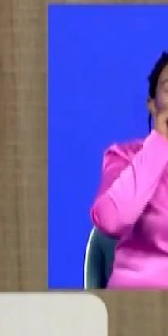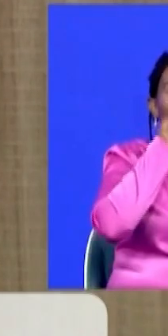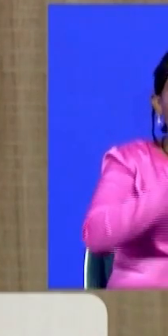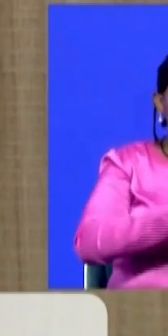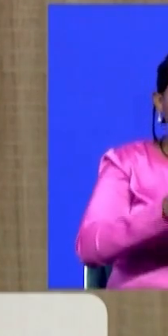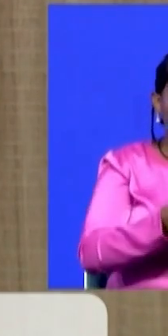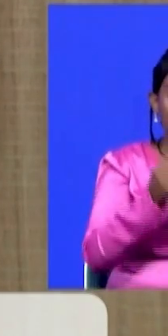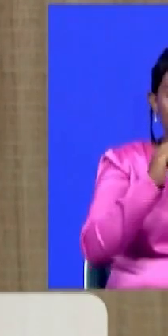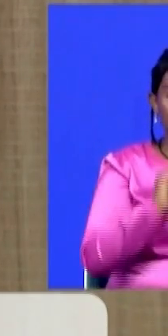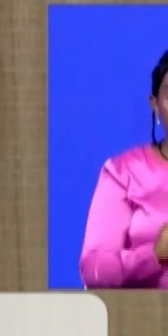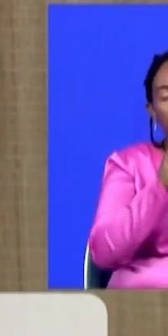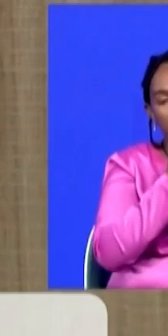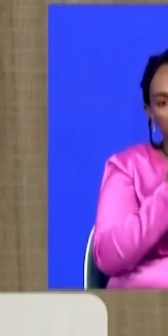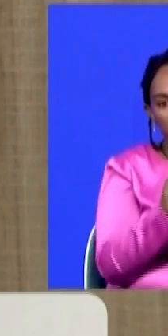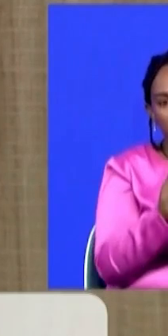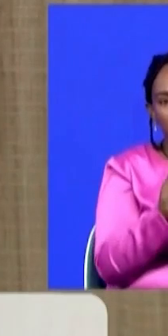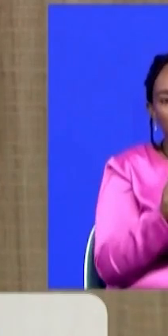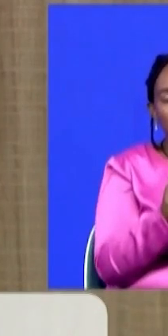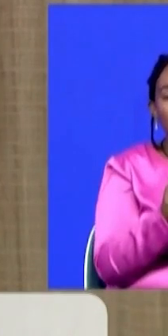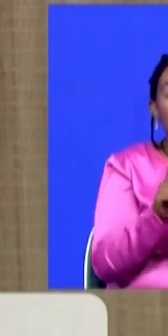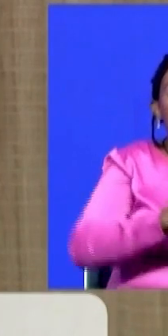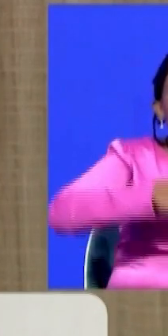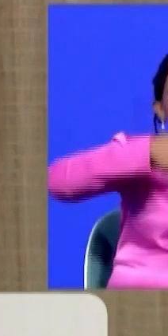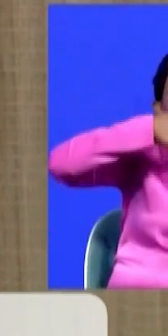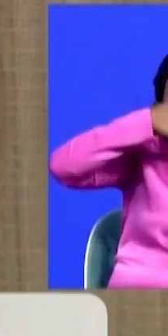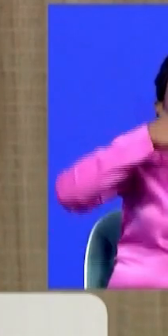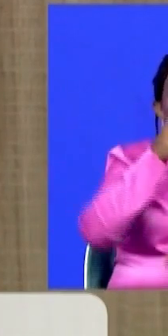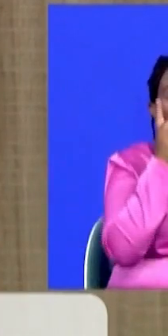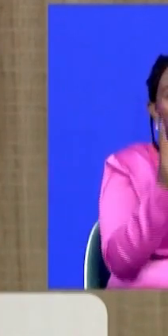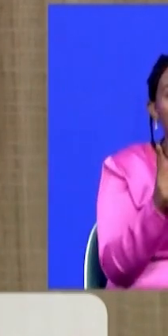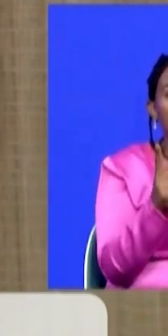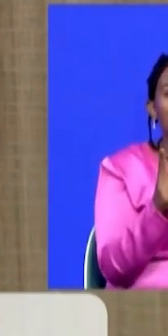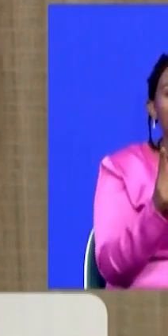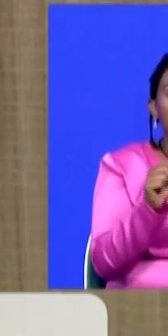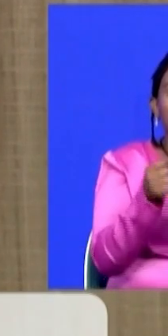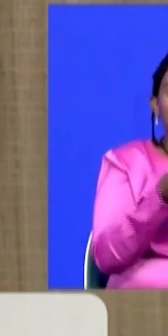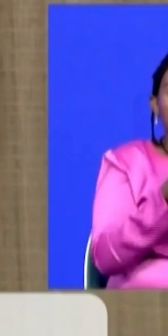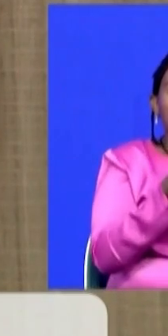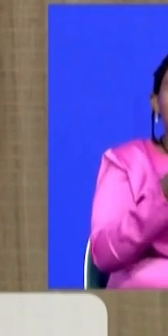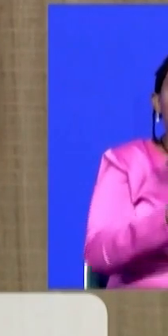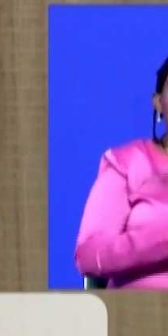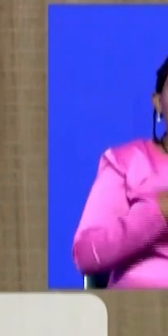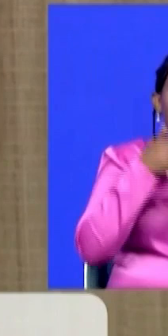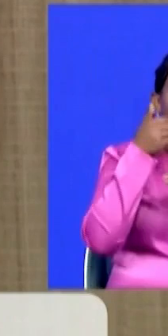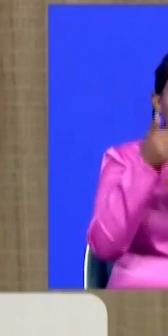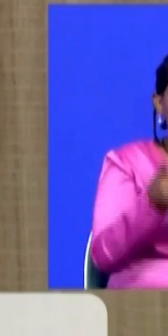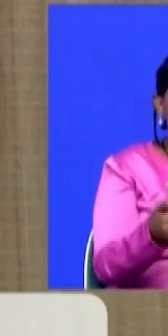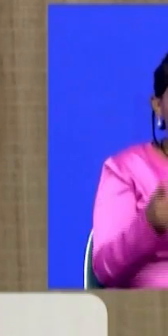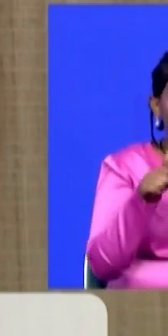አድርጎ ተስፋ እያመጣ ነው። የማር ምርትን ብንመለከት ከለውጡ በኋላ የዛሬ